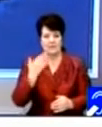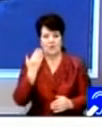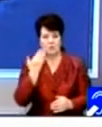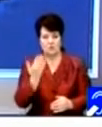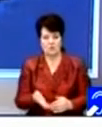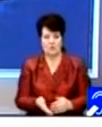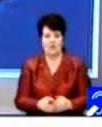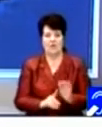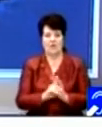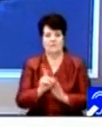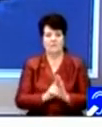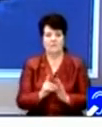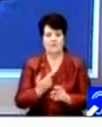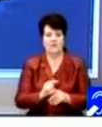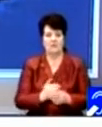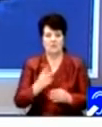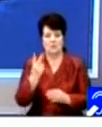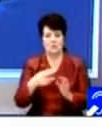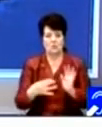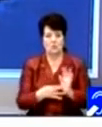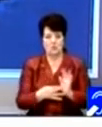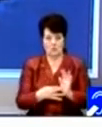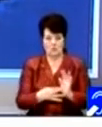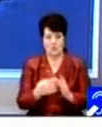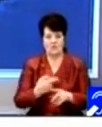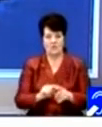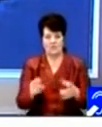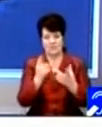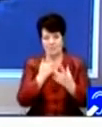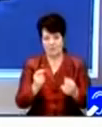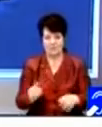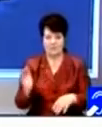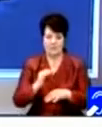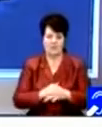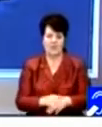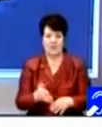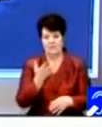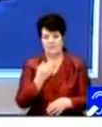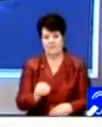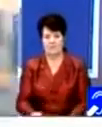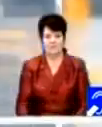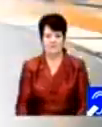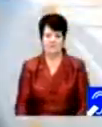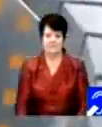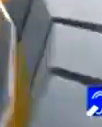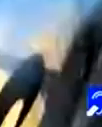mâine maxima nu va trece de 29 de grade. Acestea au fost informațiile, să aveți o seară cât mai frumoasă!